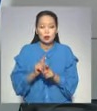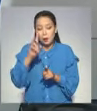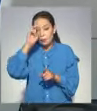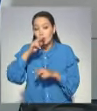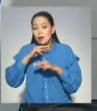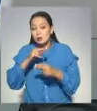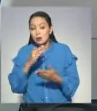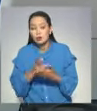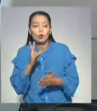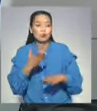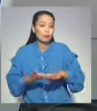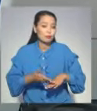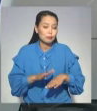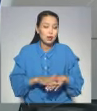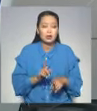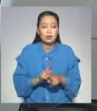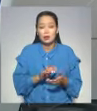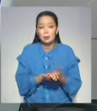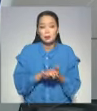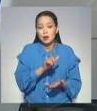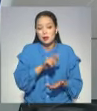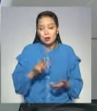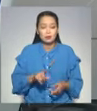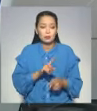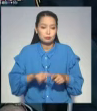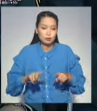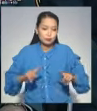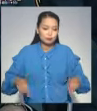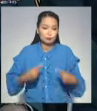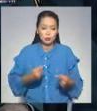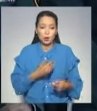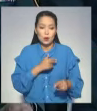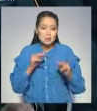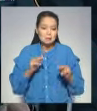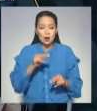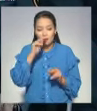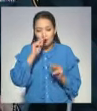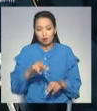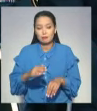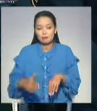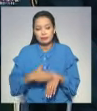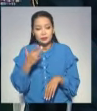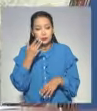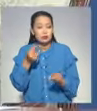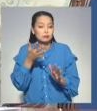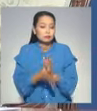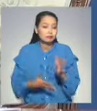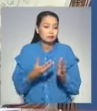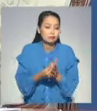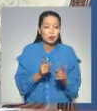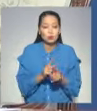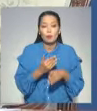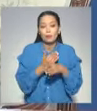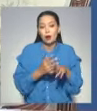қиын жағдайға тап болғанда билік өкілдері әділдікті тез арада қайта орнатады, кінәлілерді жауапқа тартады және шығынды өтеуге көмектеседі деп үміттенеді. Сондықтан